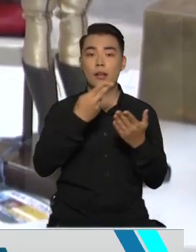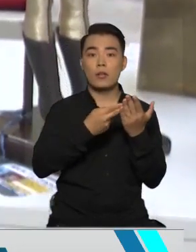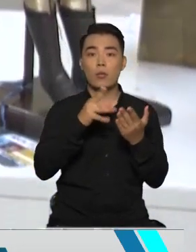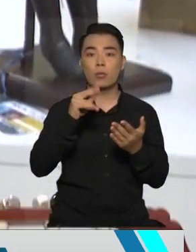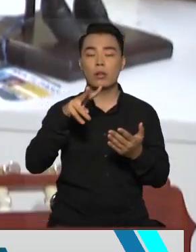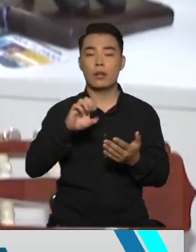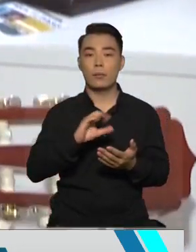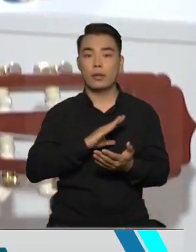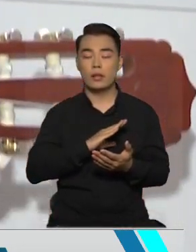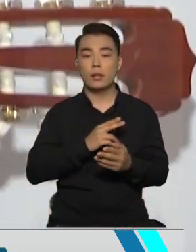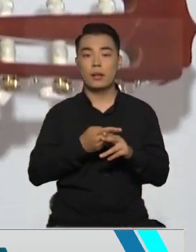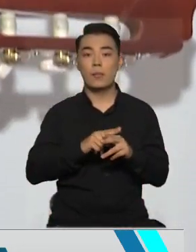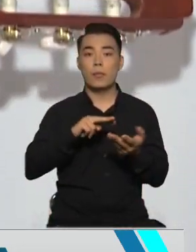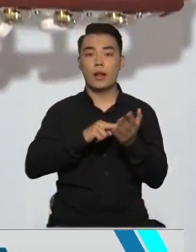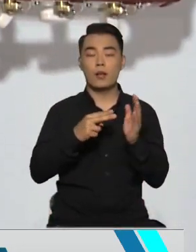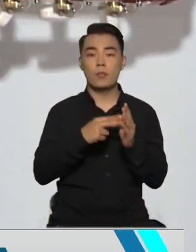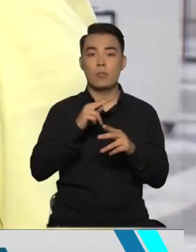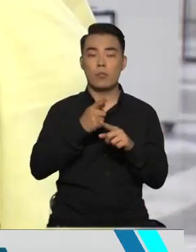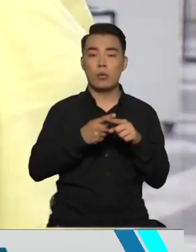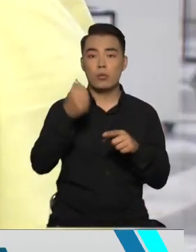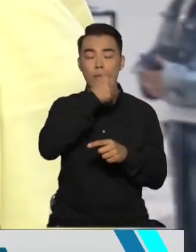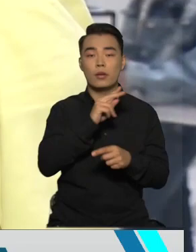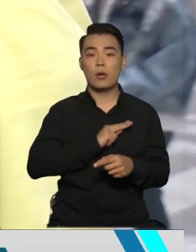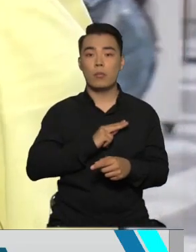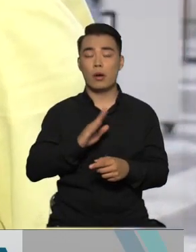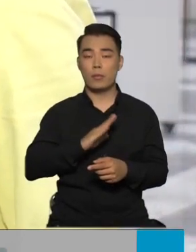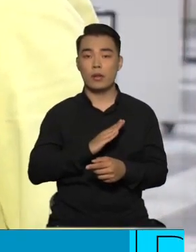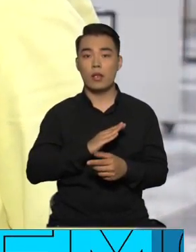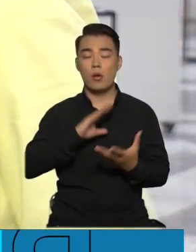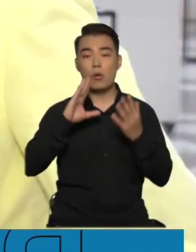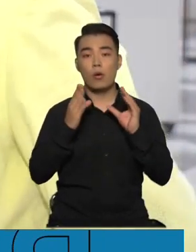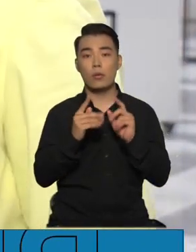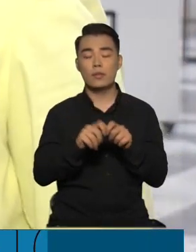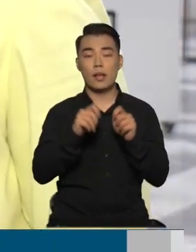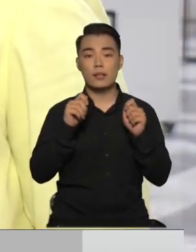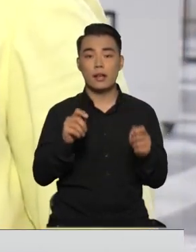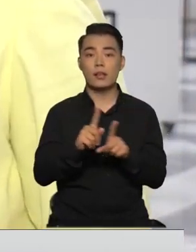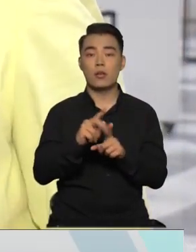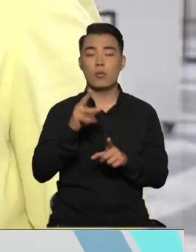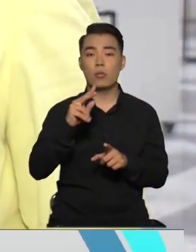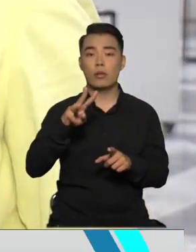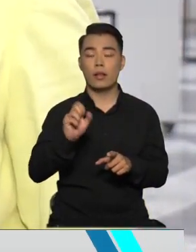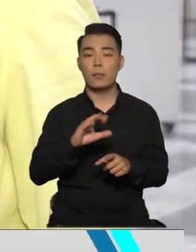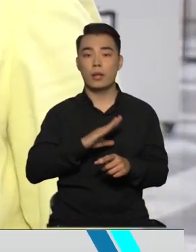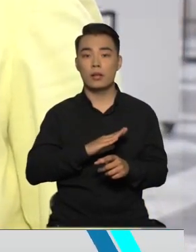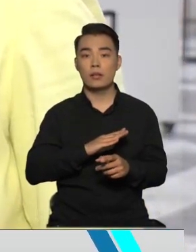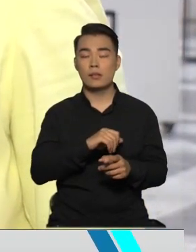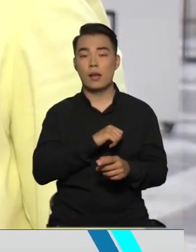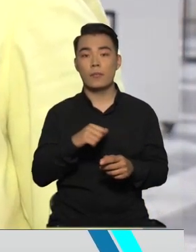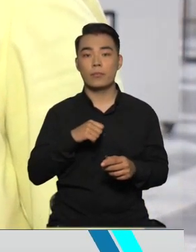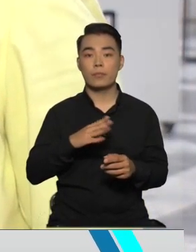Над проектом Марина работала полгода. Сам процесс создания куклы начинается с того, что я собираю